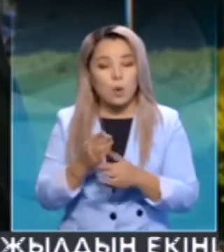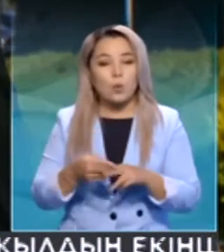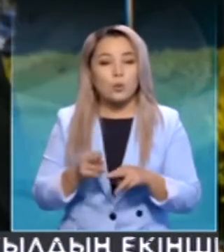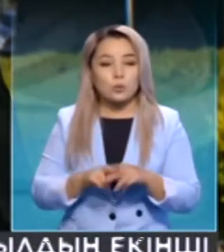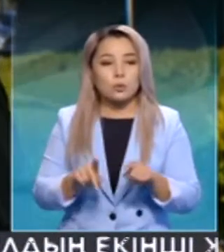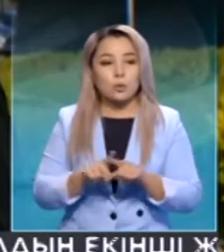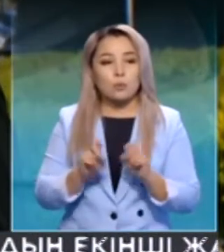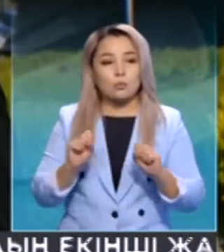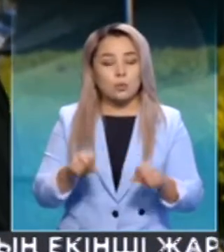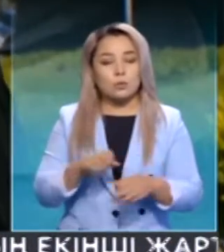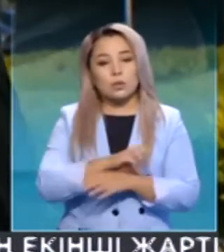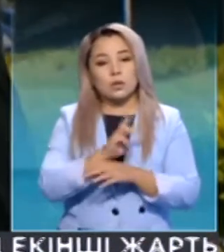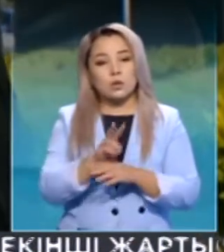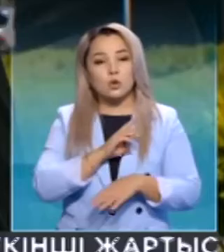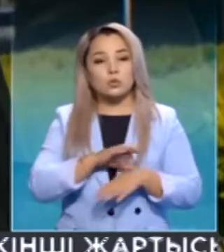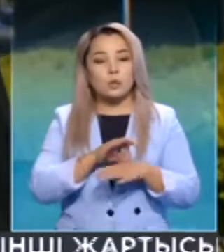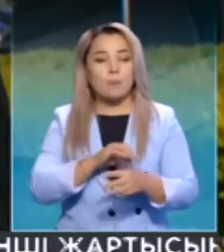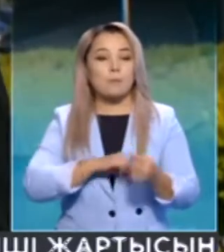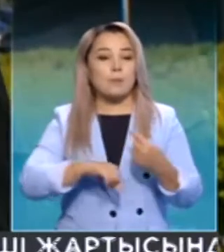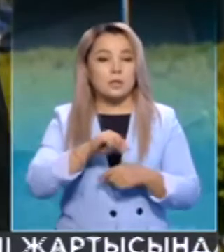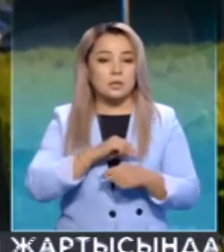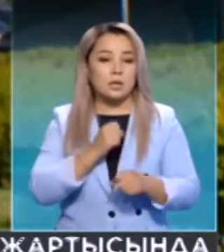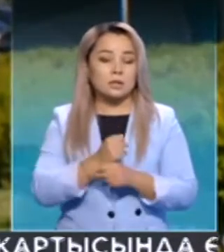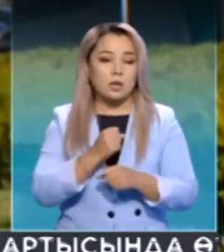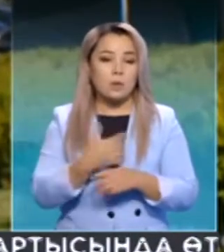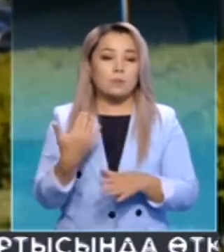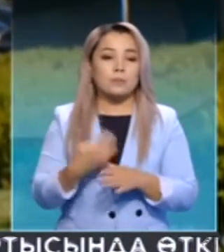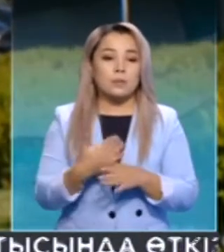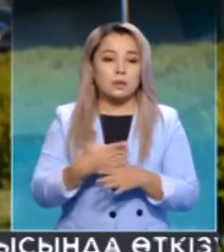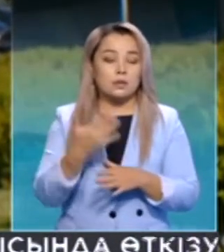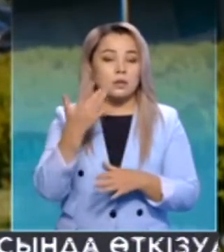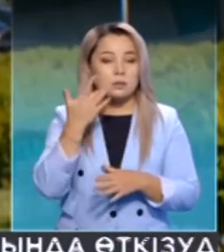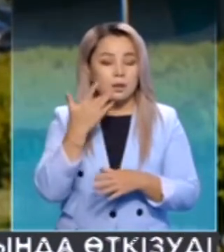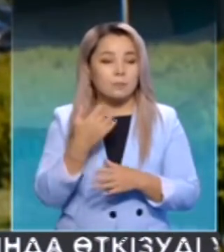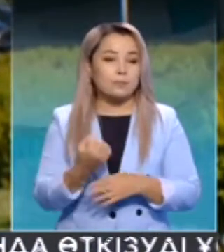мына жүрде мүмкіндік жасау керек. Өзінің бизнесін жасауға,